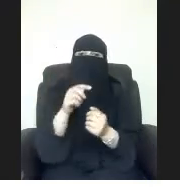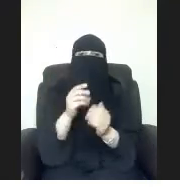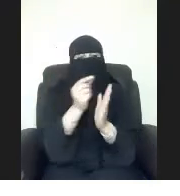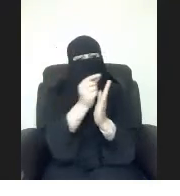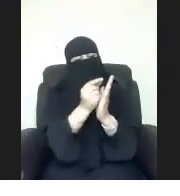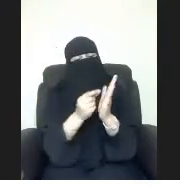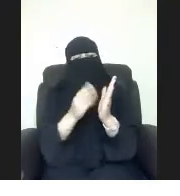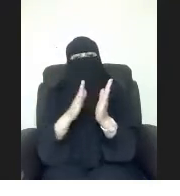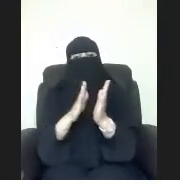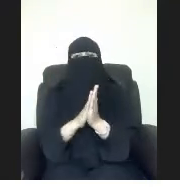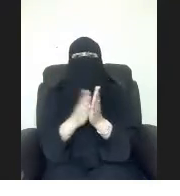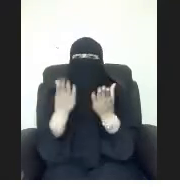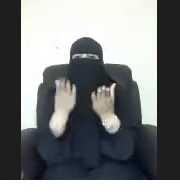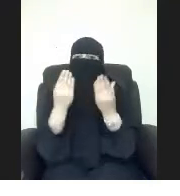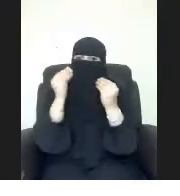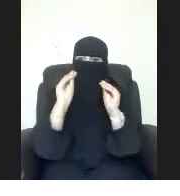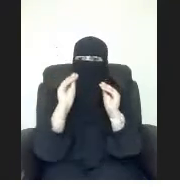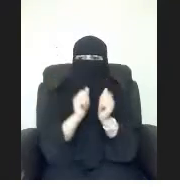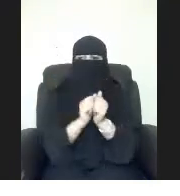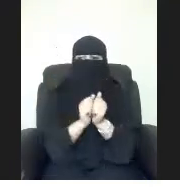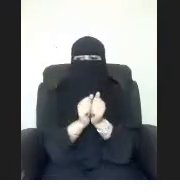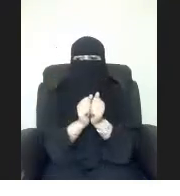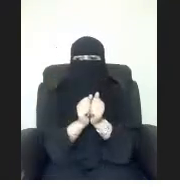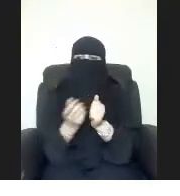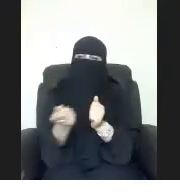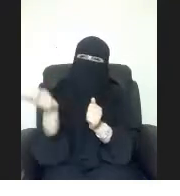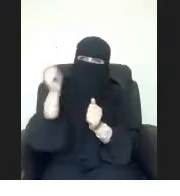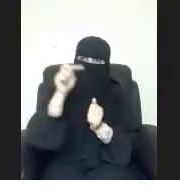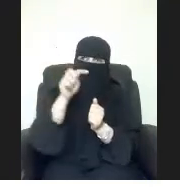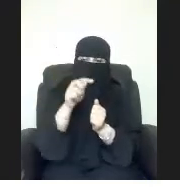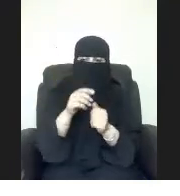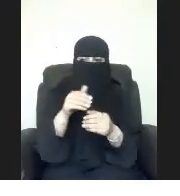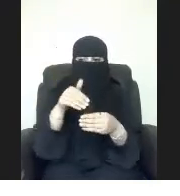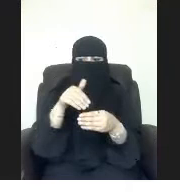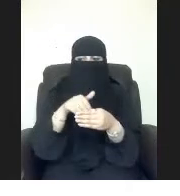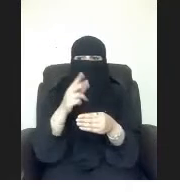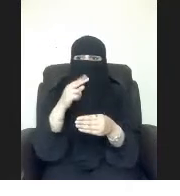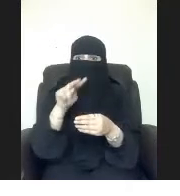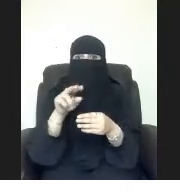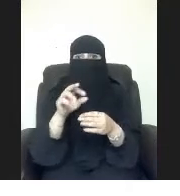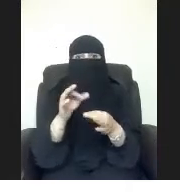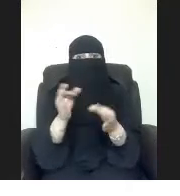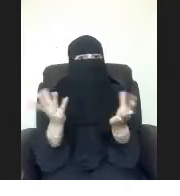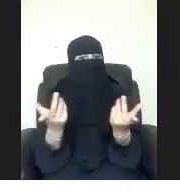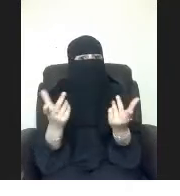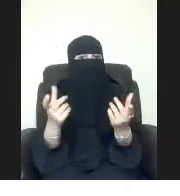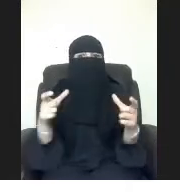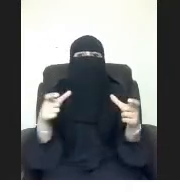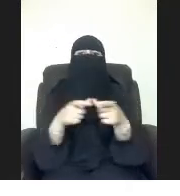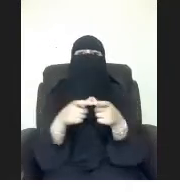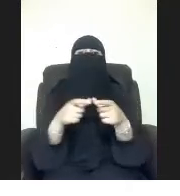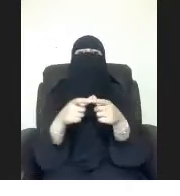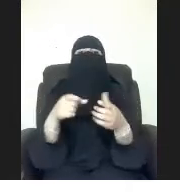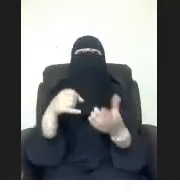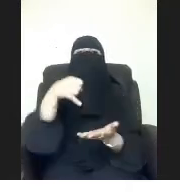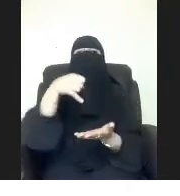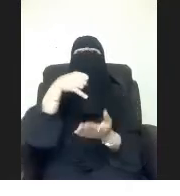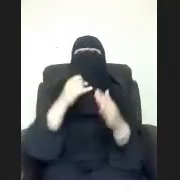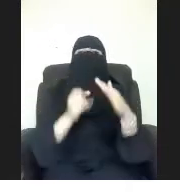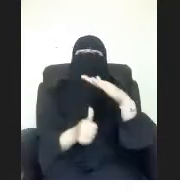ننتقل للخطوة الثانية، وهي إنشاء منتدى للنقاش، ويكون